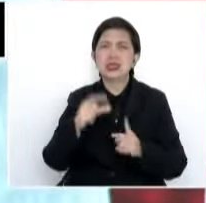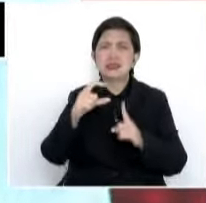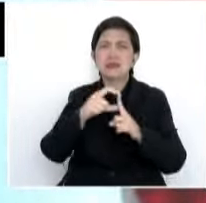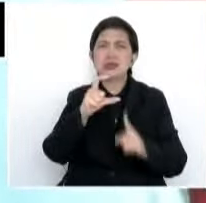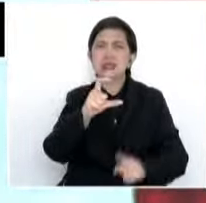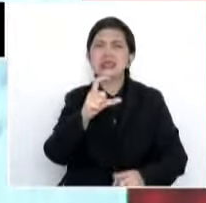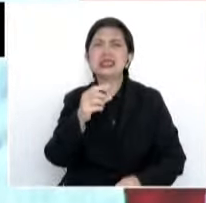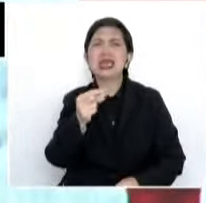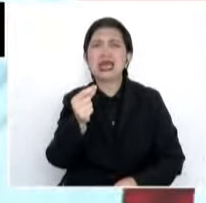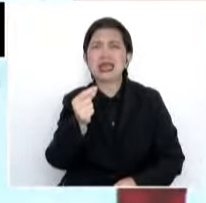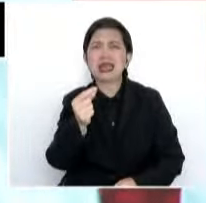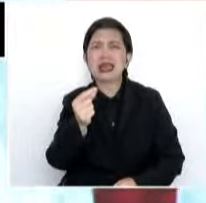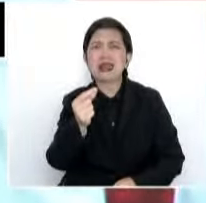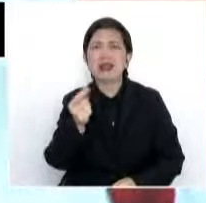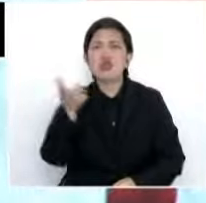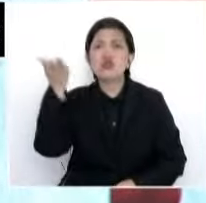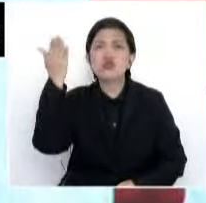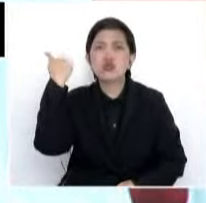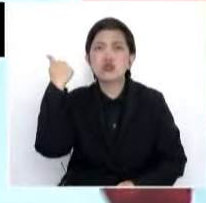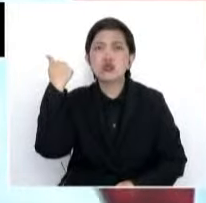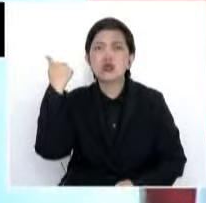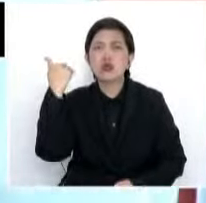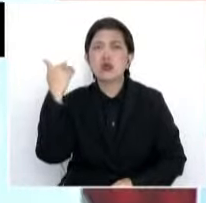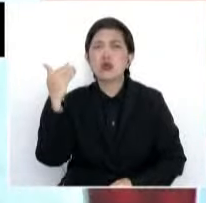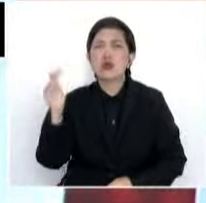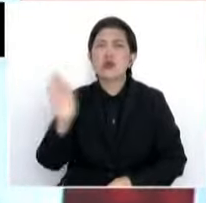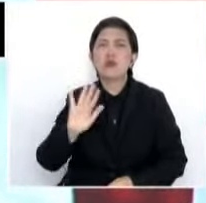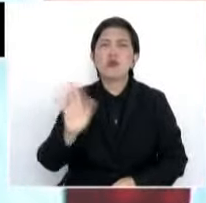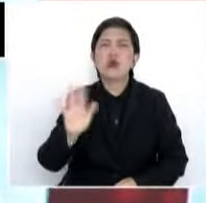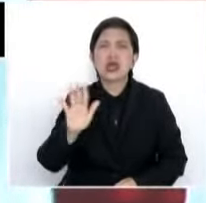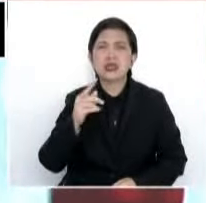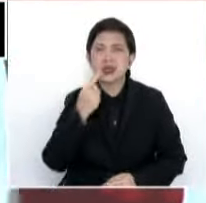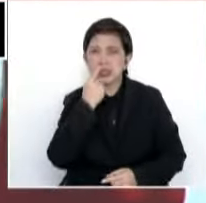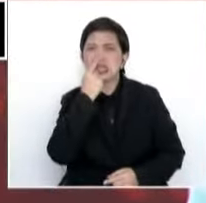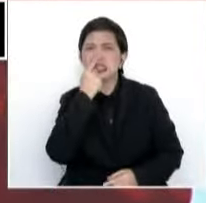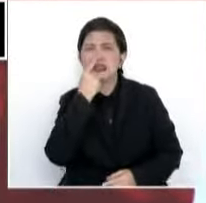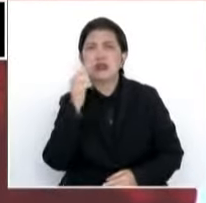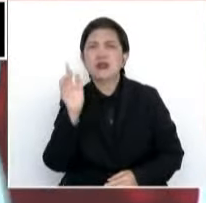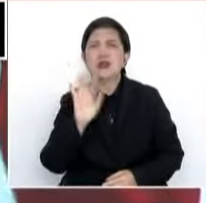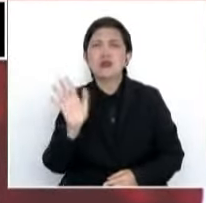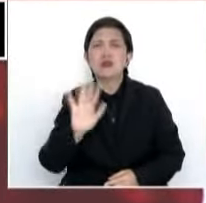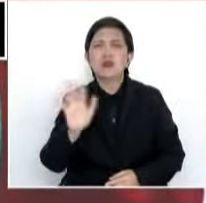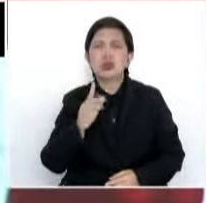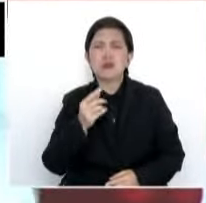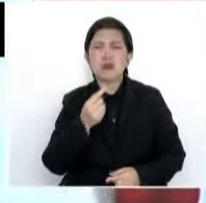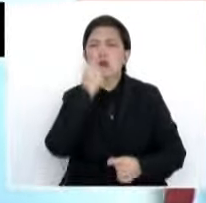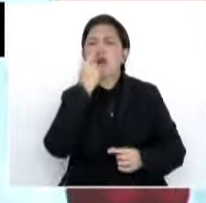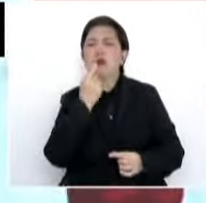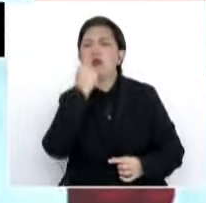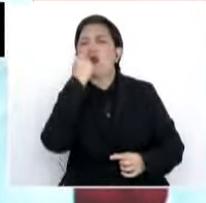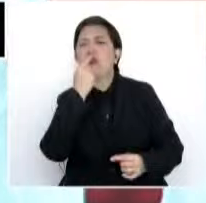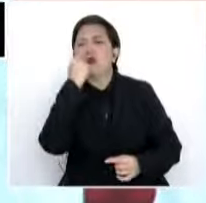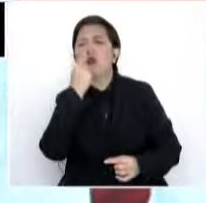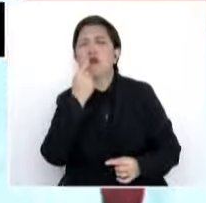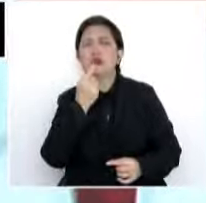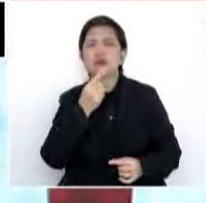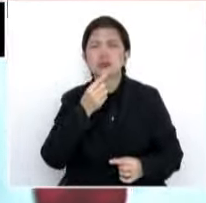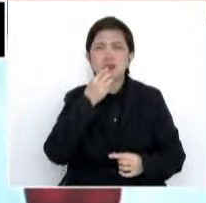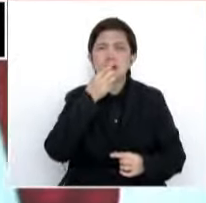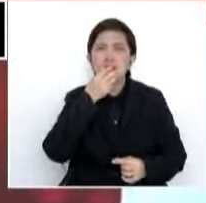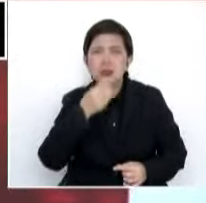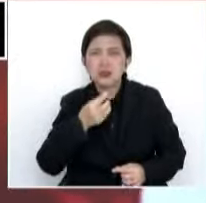virus jadi itu hanya untuk mengecek asidosis dan Kenapa Harus dicolok-colok Kenapa tidak ambil dari